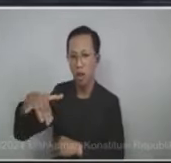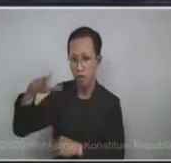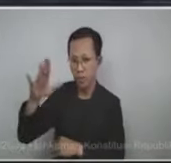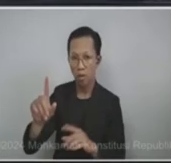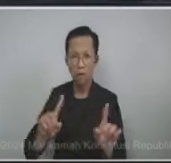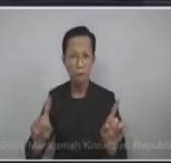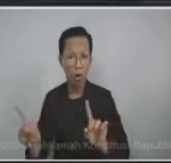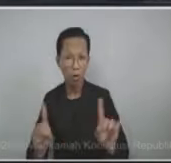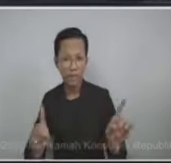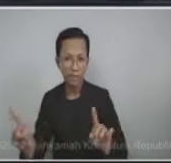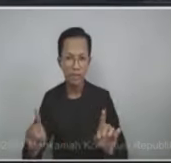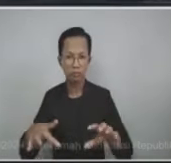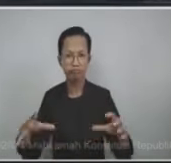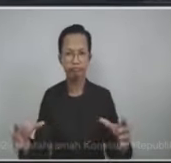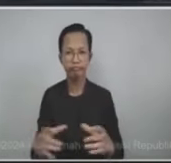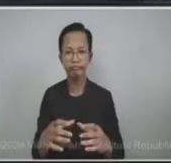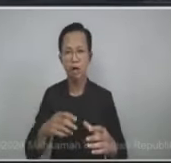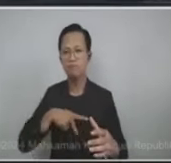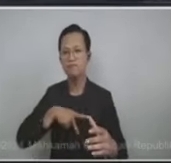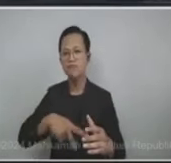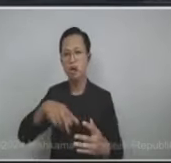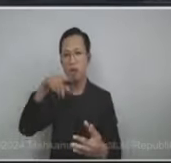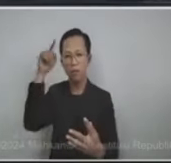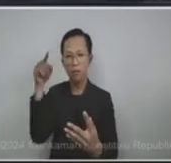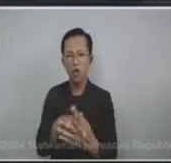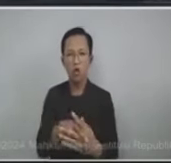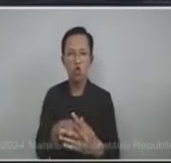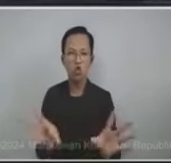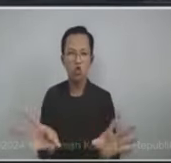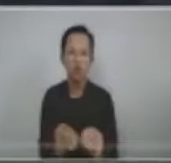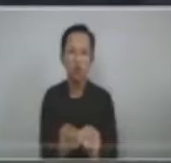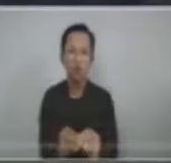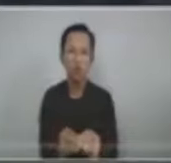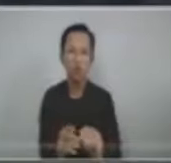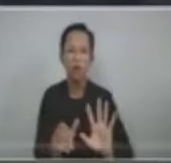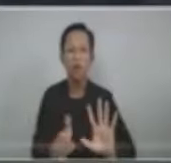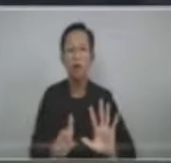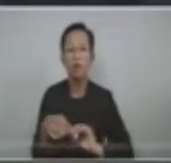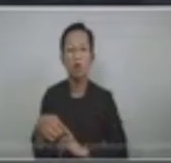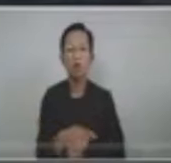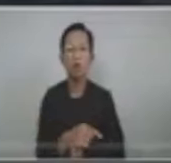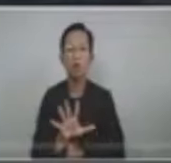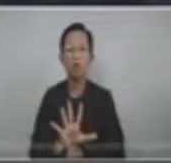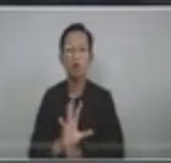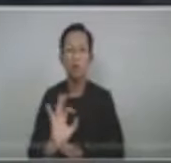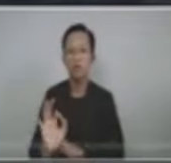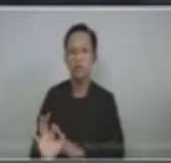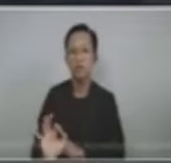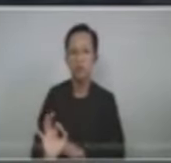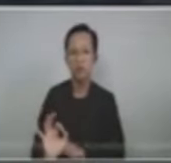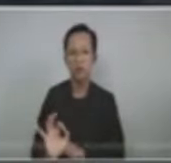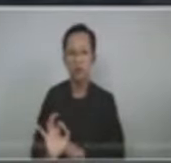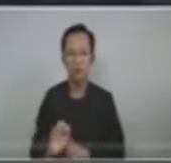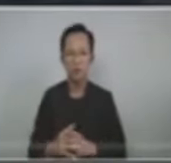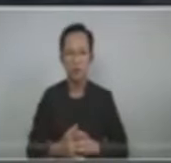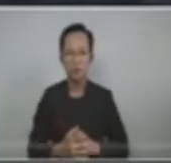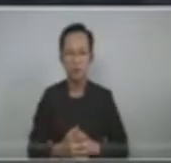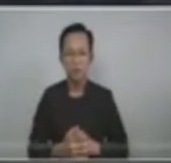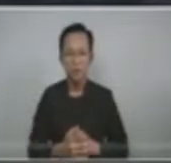politik peserta pemilu harus memperoleh suara sah paling sedikit 6,5% di kabupaten atau kota